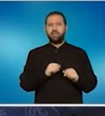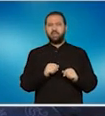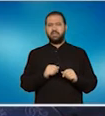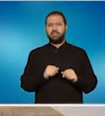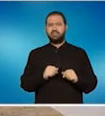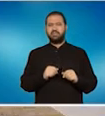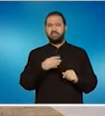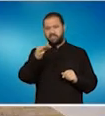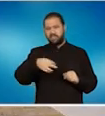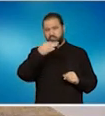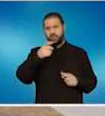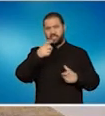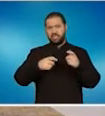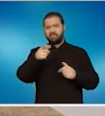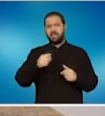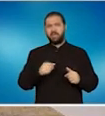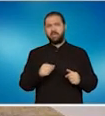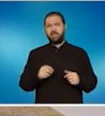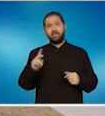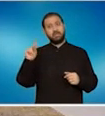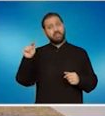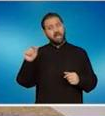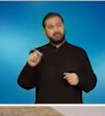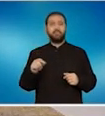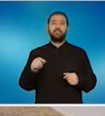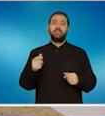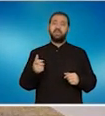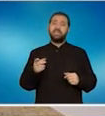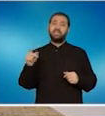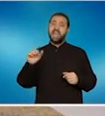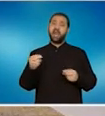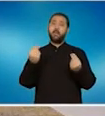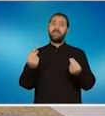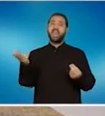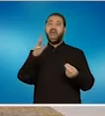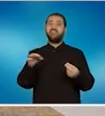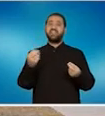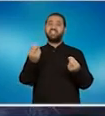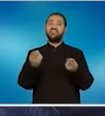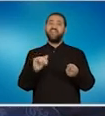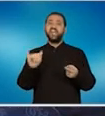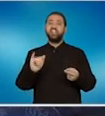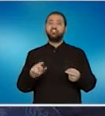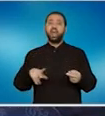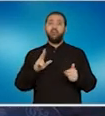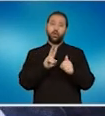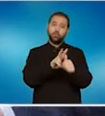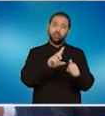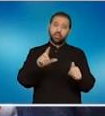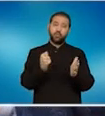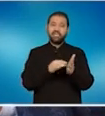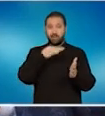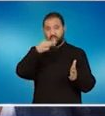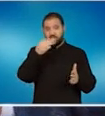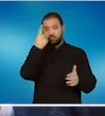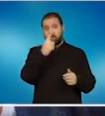nu. E adevărat, dâns și pot să spună mult mai multe decât noi. Dar putem să spunem un lucru și